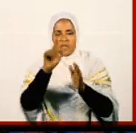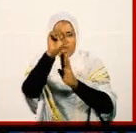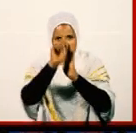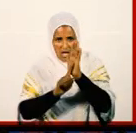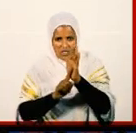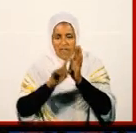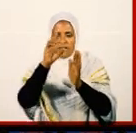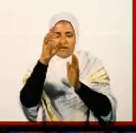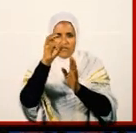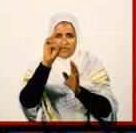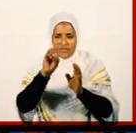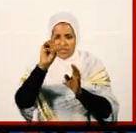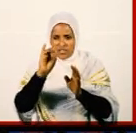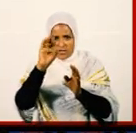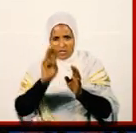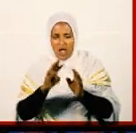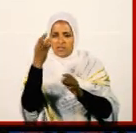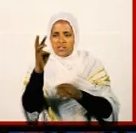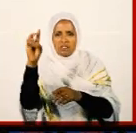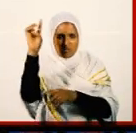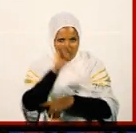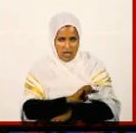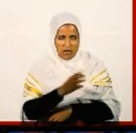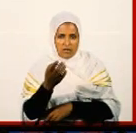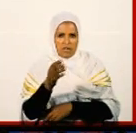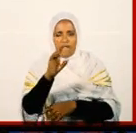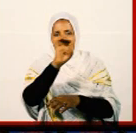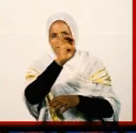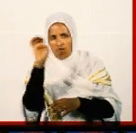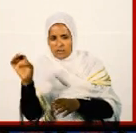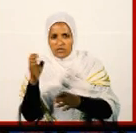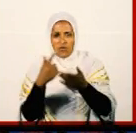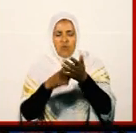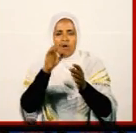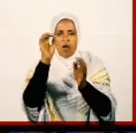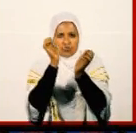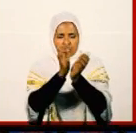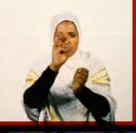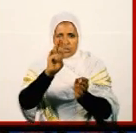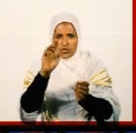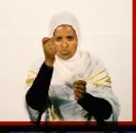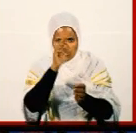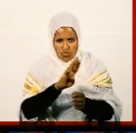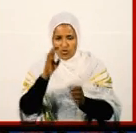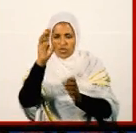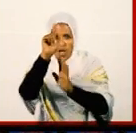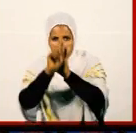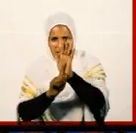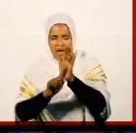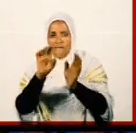ፍልሰታ 16 ቀን ወፋሲካ ሆኒ አማስሮ ወሰዶሱ ለነሐሴ ፋሲካው